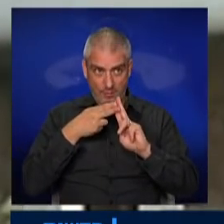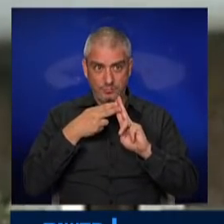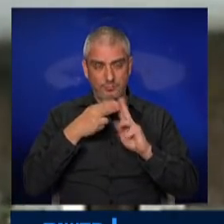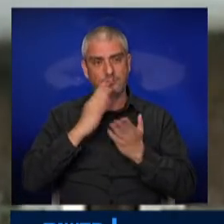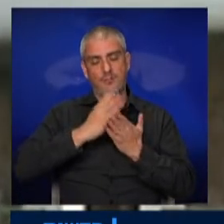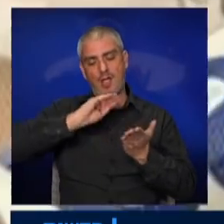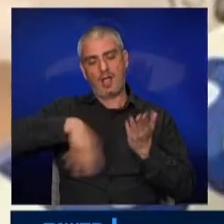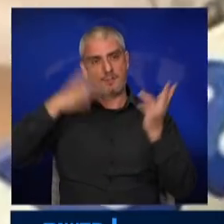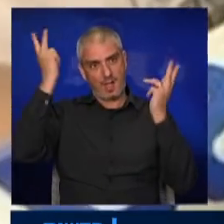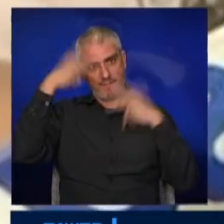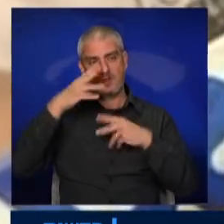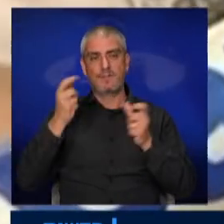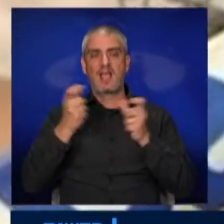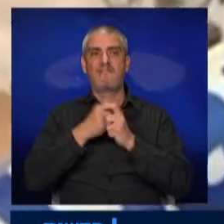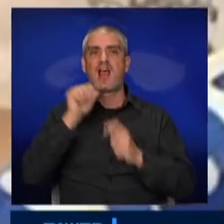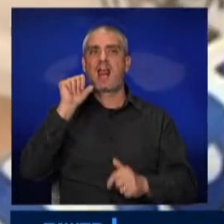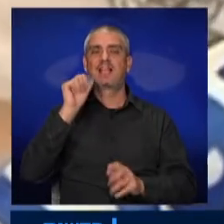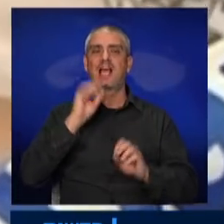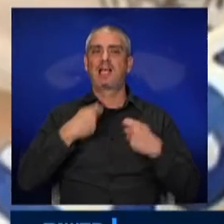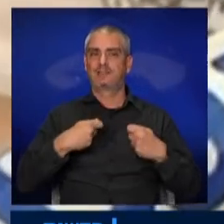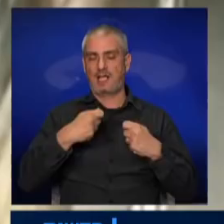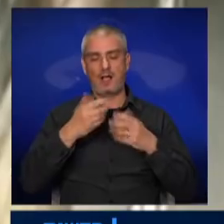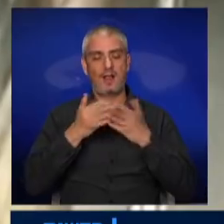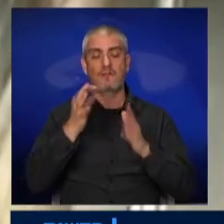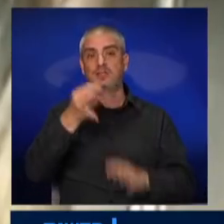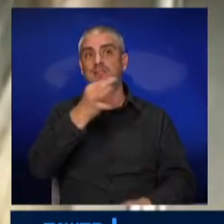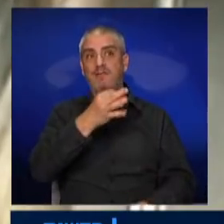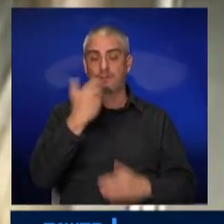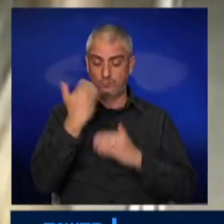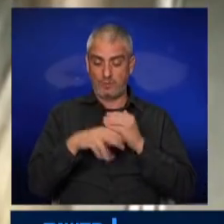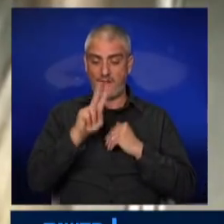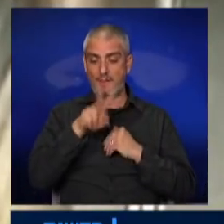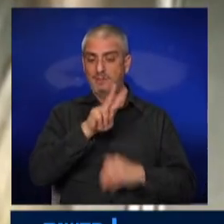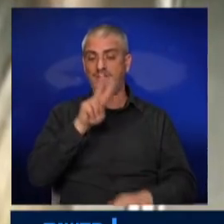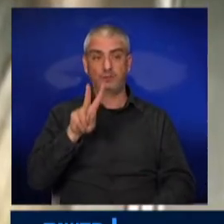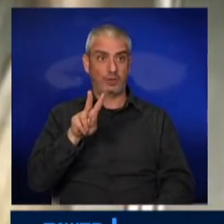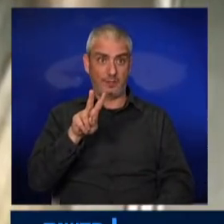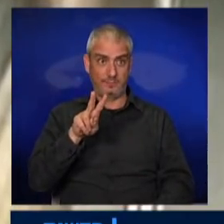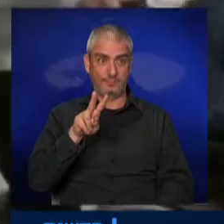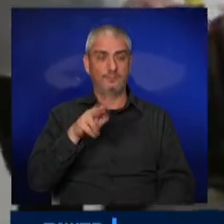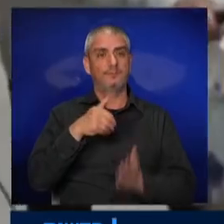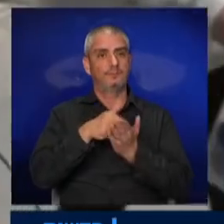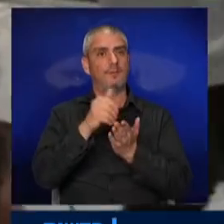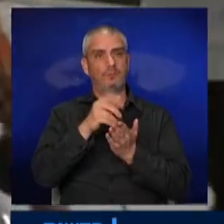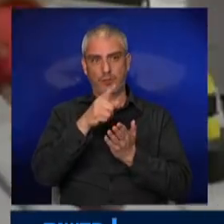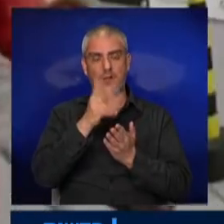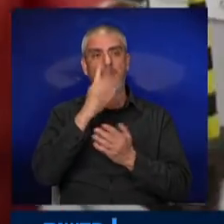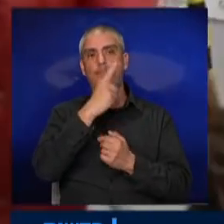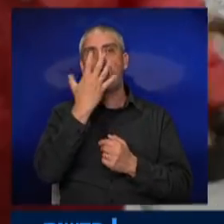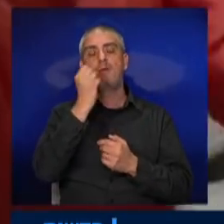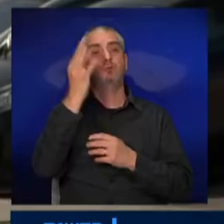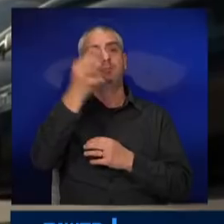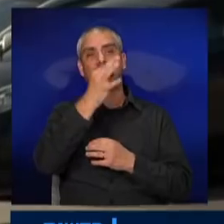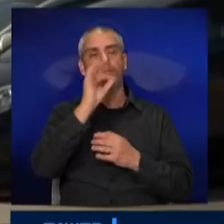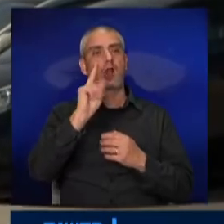על מזכר הבנות עם חברת אלקטרה צריכה לפתיחה של סניפים מסוף 2022, ובהמשך 150 סניפים